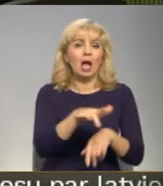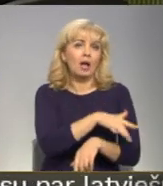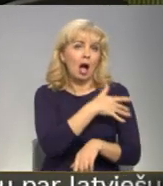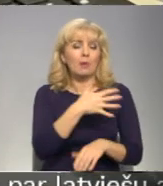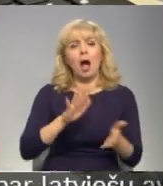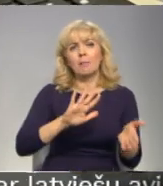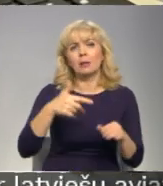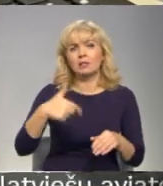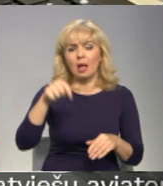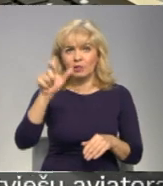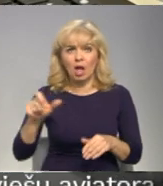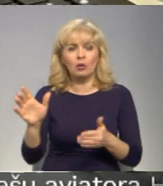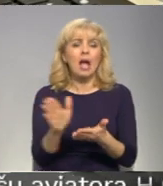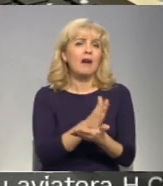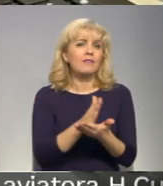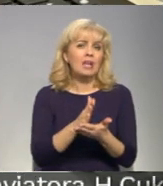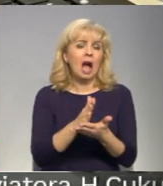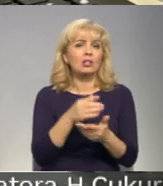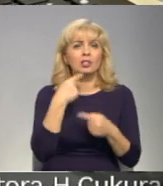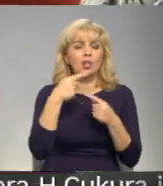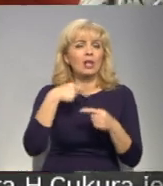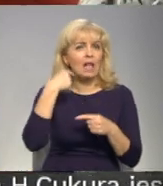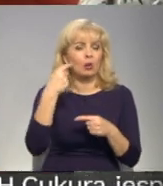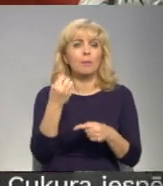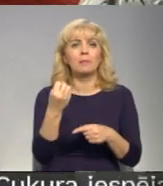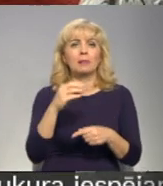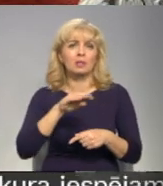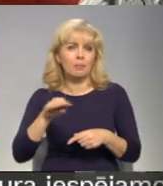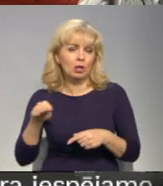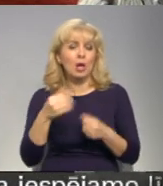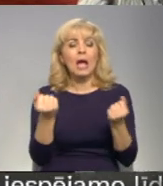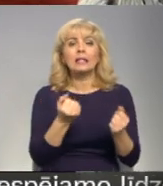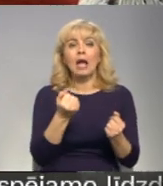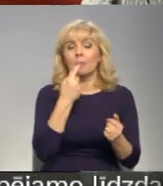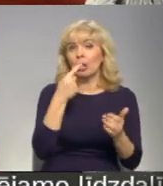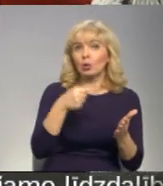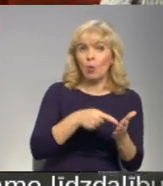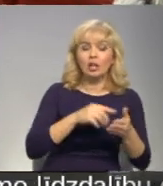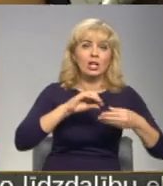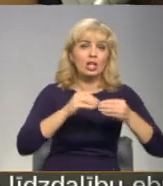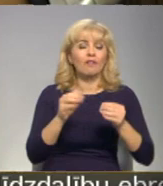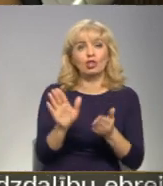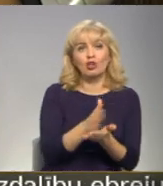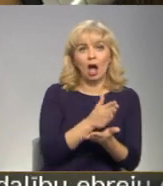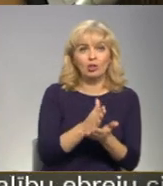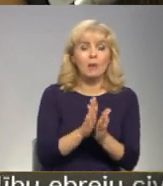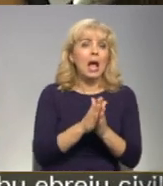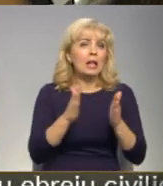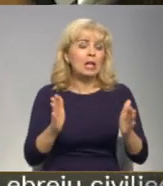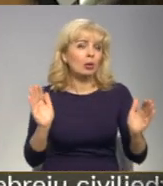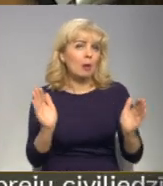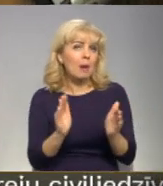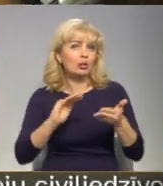70 cilvēkiem, un vidēji vienas sarunas ilgums ir ap 5 minūtēm. Darbinieki norāda, ka ievērojuši arī atšķirības starp lielo un mazo